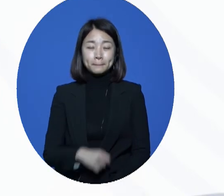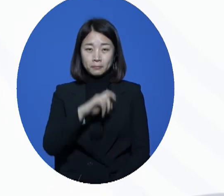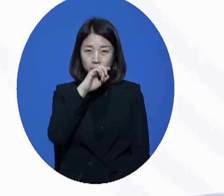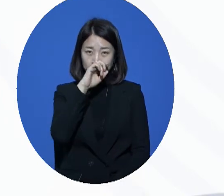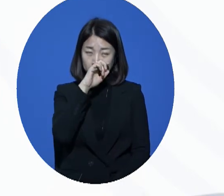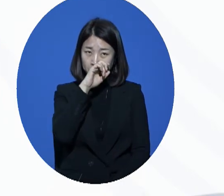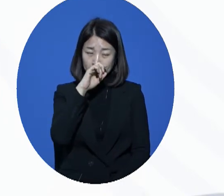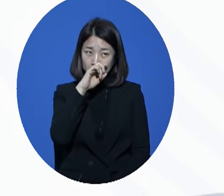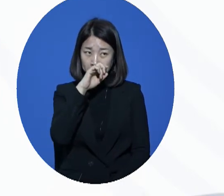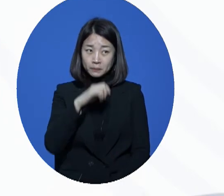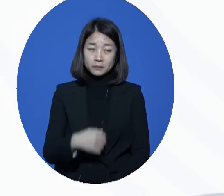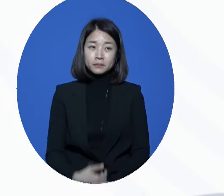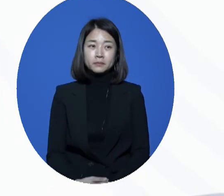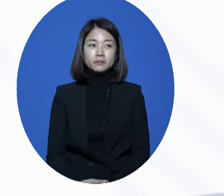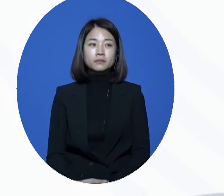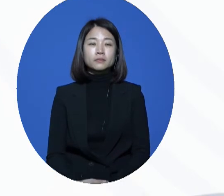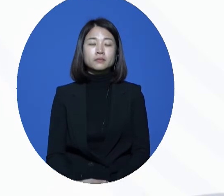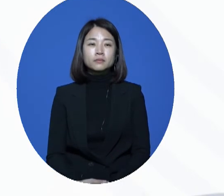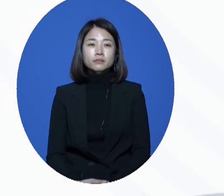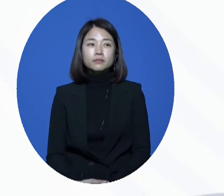과정에서